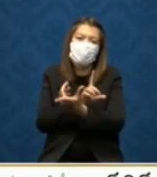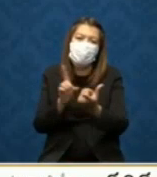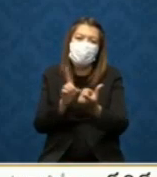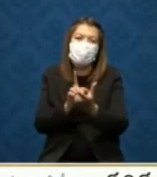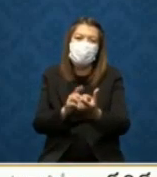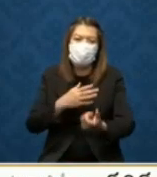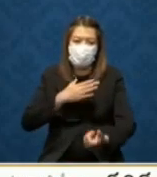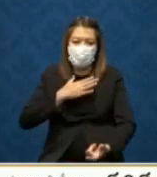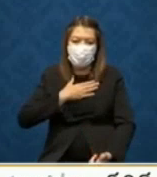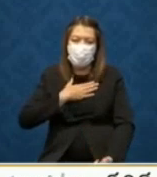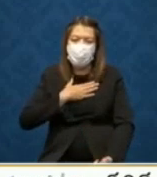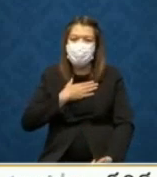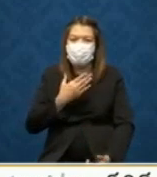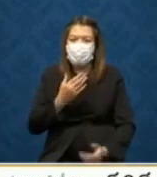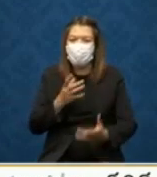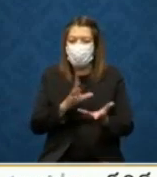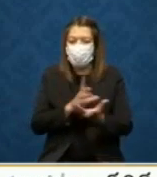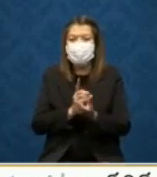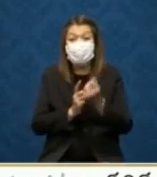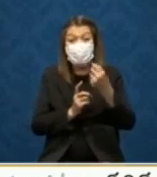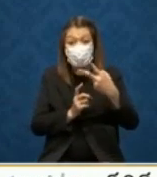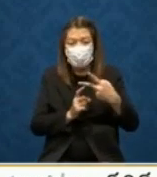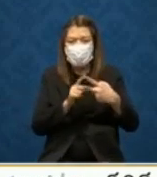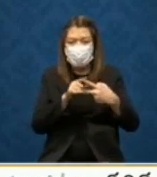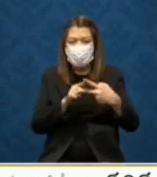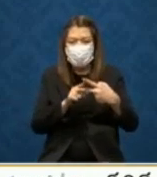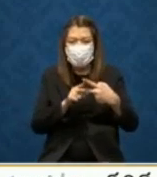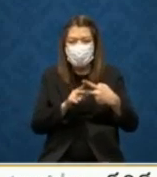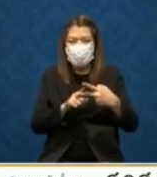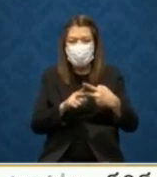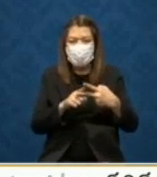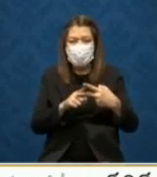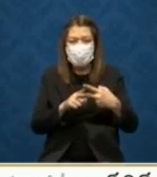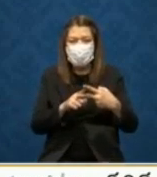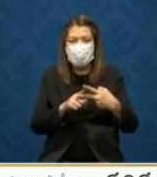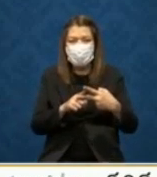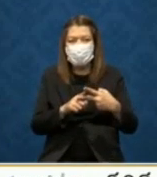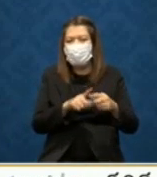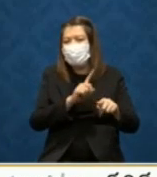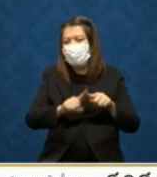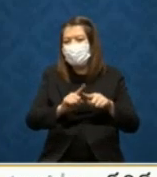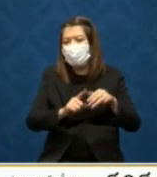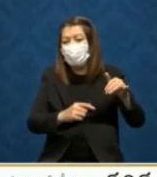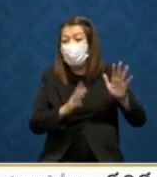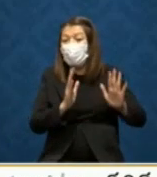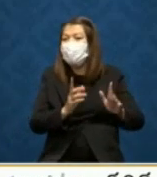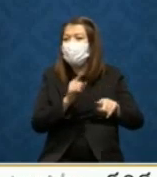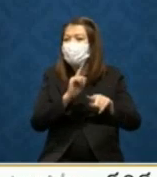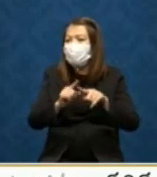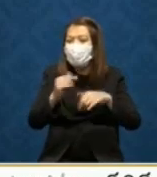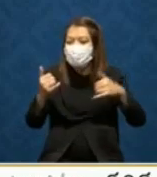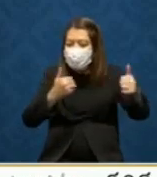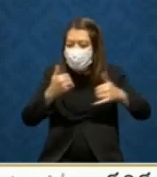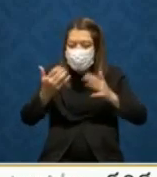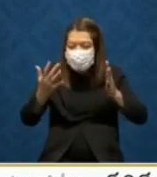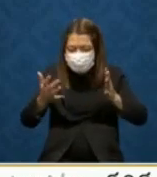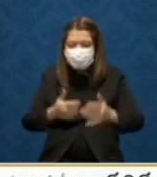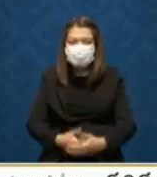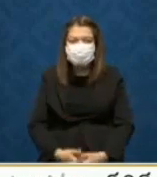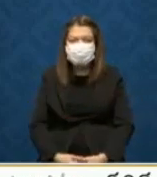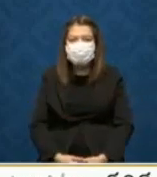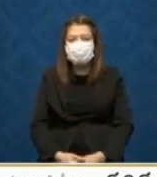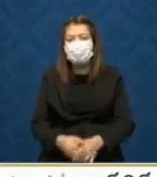พาหุวัฒนธรรมมีการหลายๆพหุเข้ามาอยู่ในนี้และรี